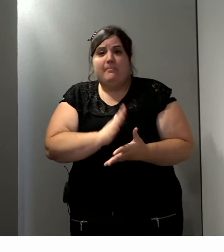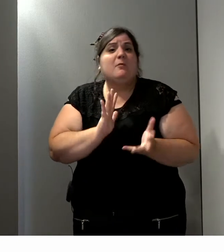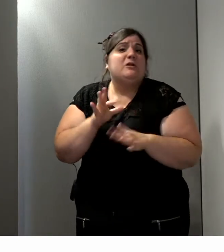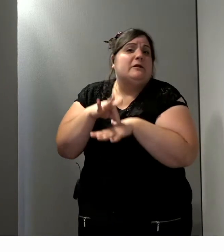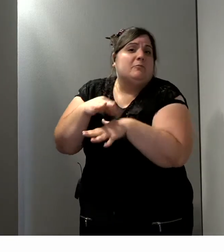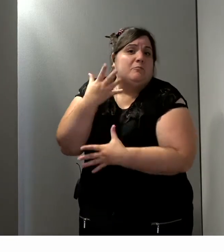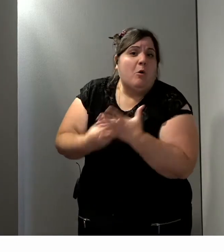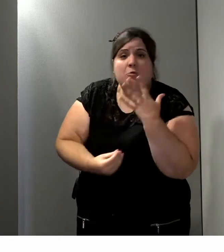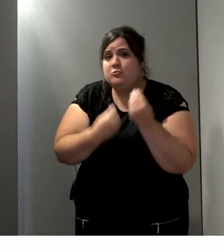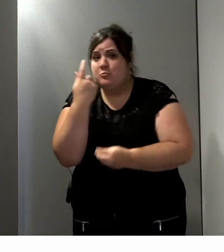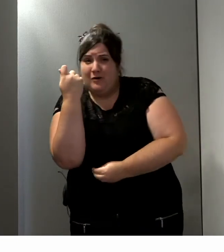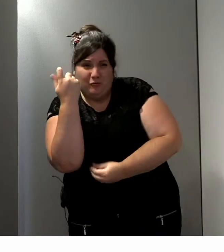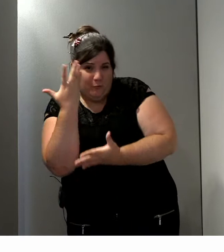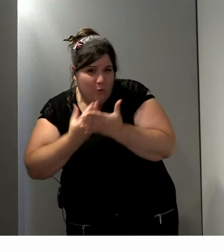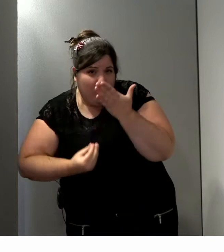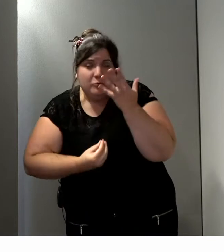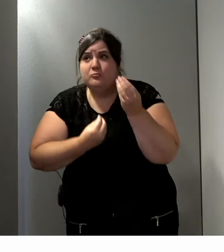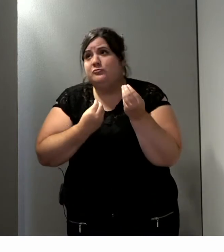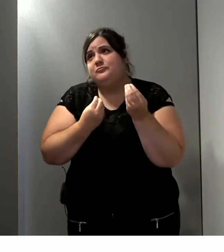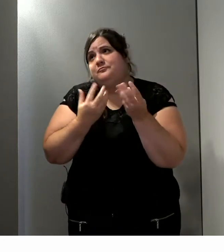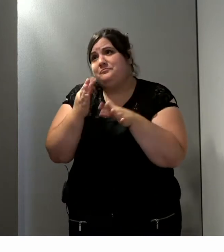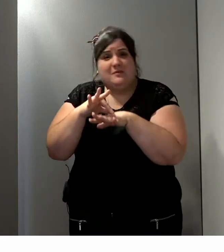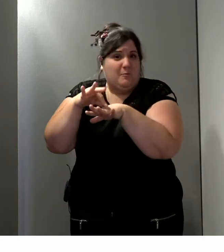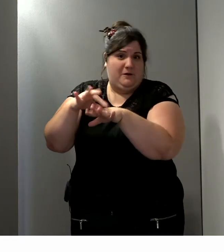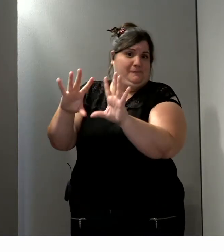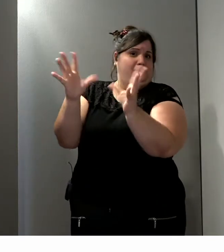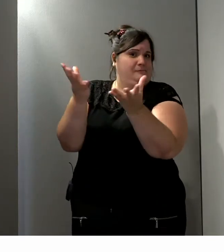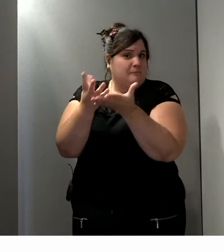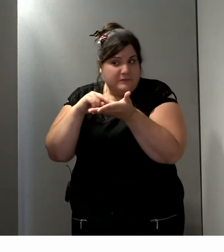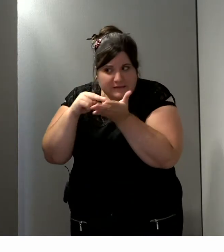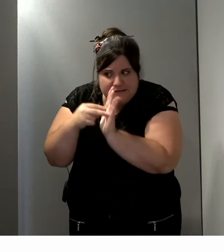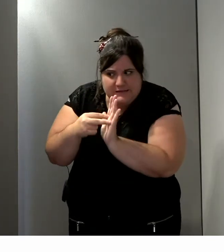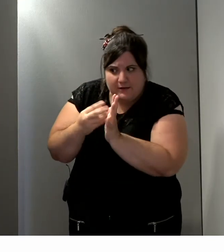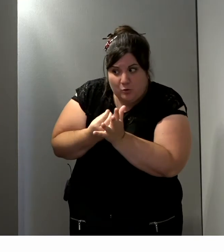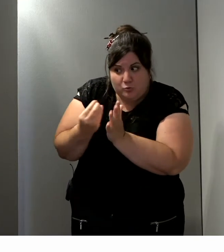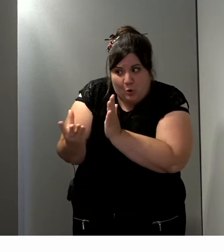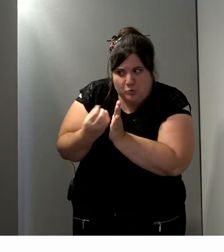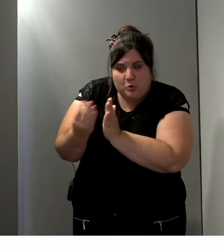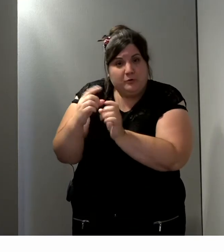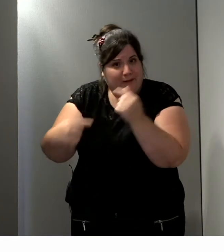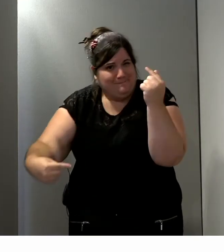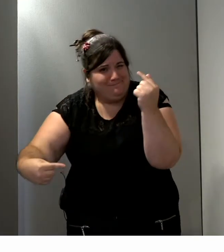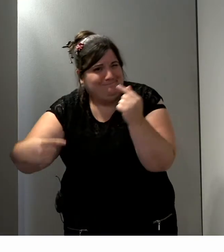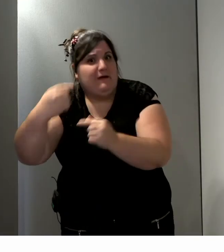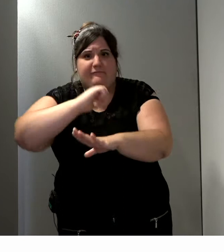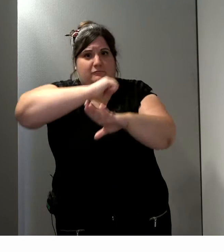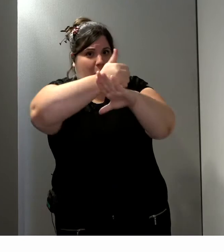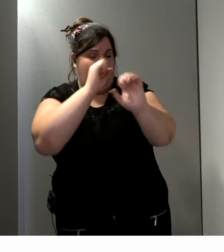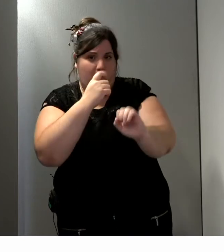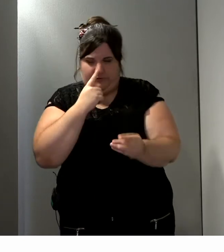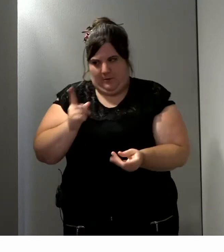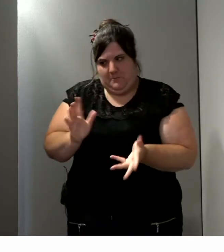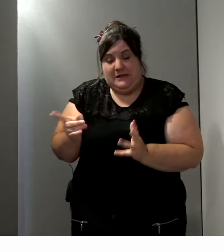alors peut-être de budget, mais aussi sans doute d'accompagnement plus technique pour pouvoir franchir le pas de